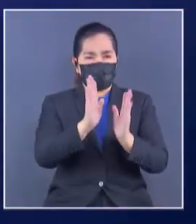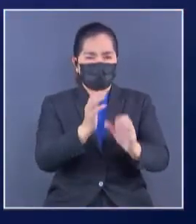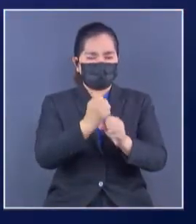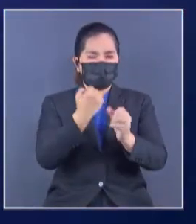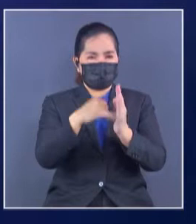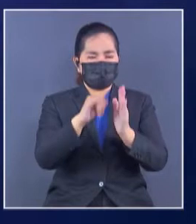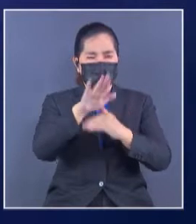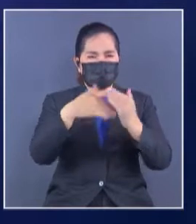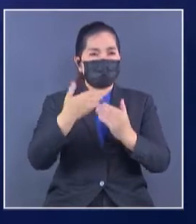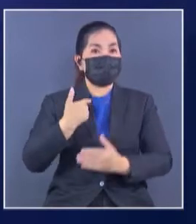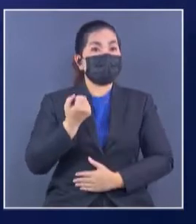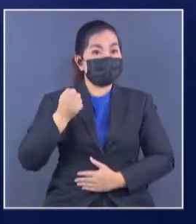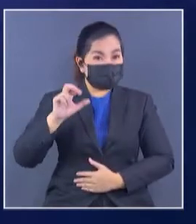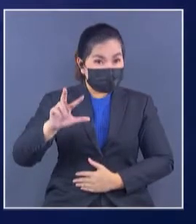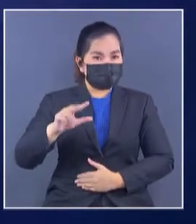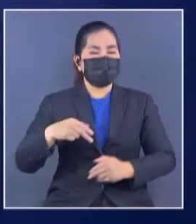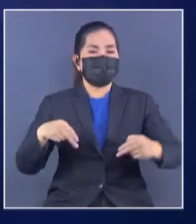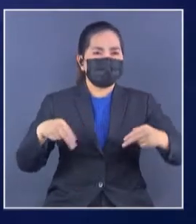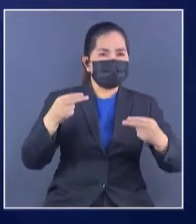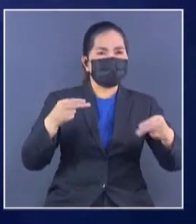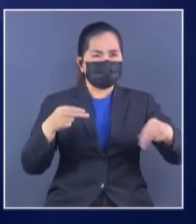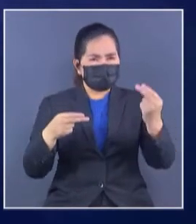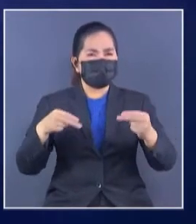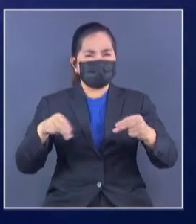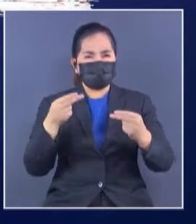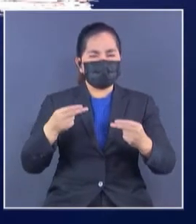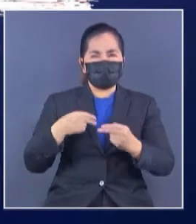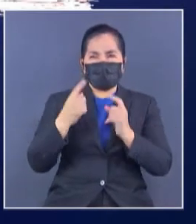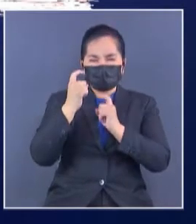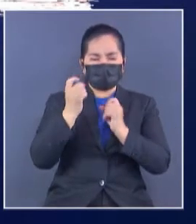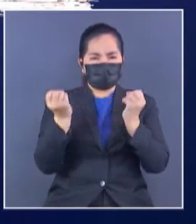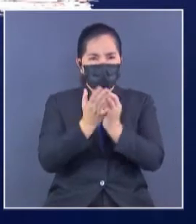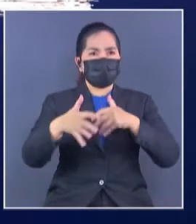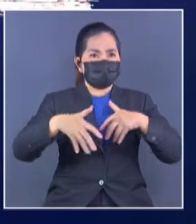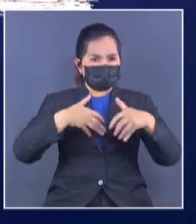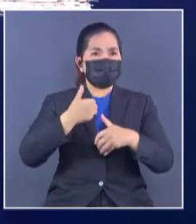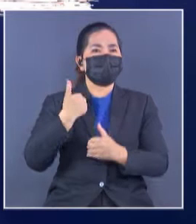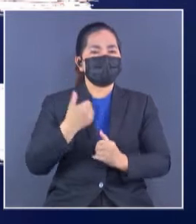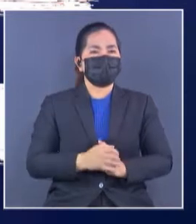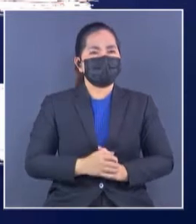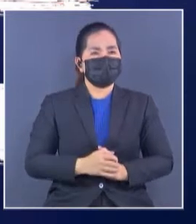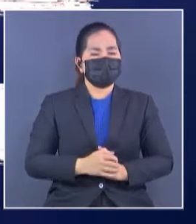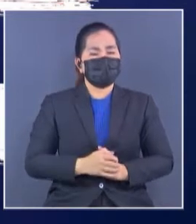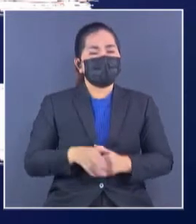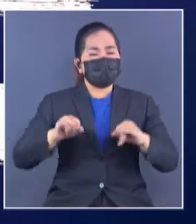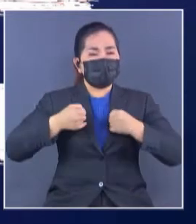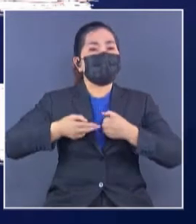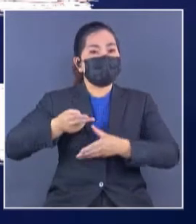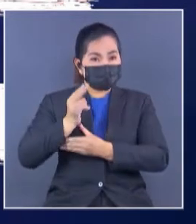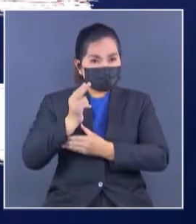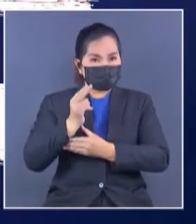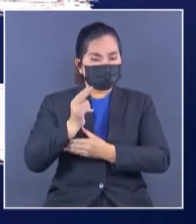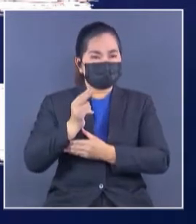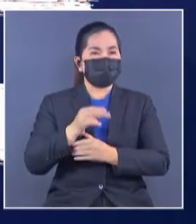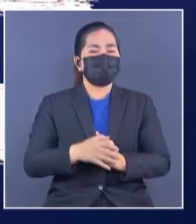คนนะคะต่อสู้กันจนเป็นเหตุให้ผู้อื่นได้รับอันตรายส่วนข้อกล่าวหามีอาวุธปืนไว้ในความครอบคร